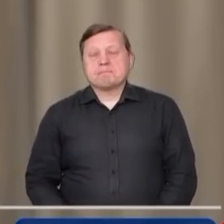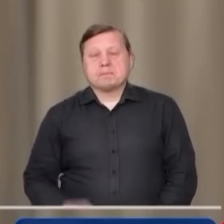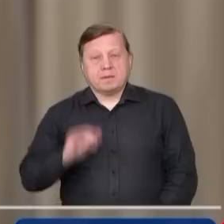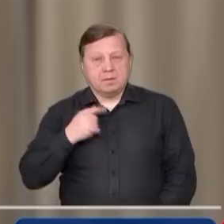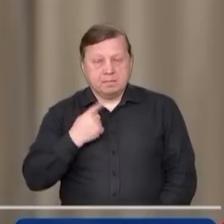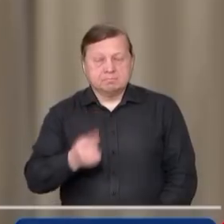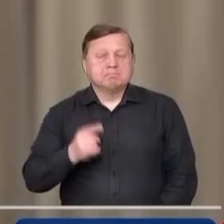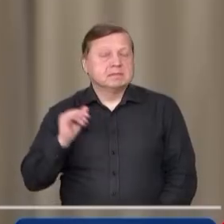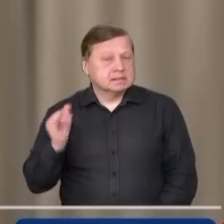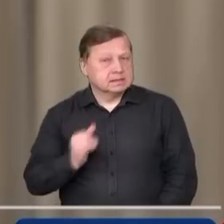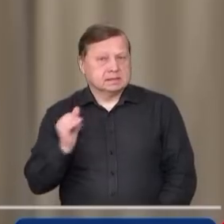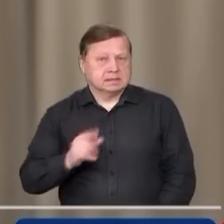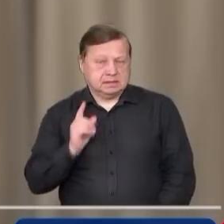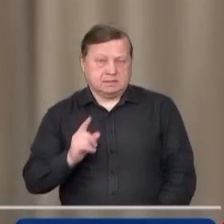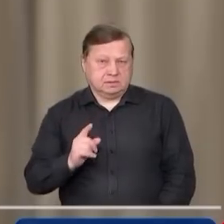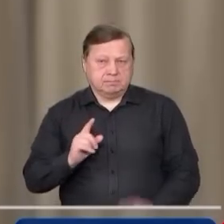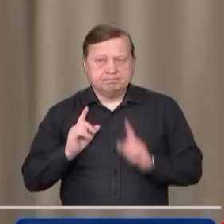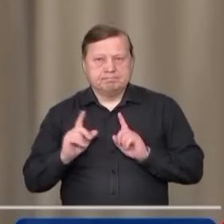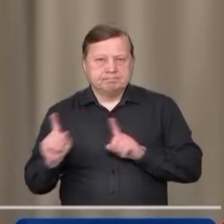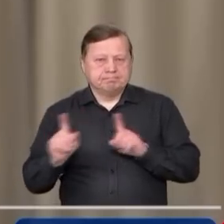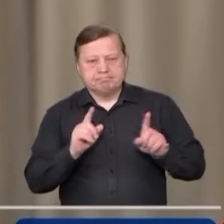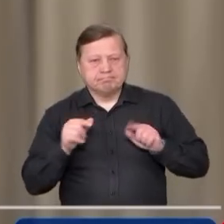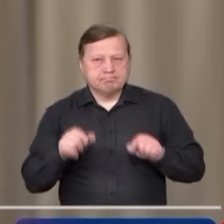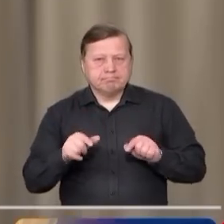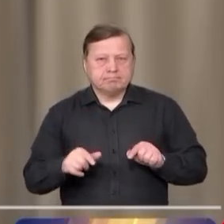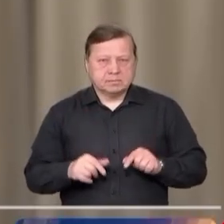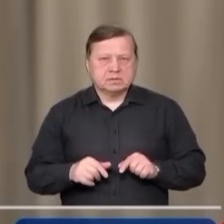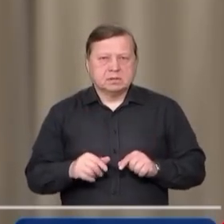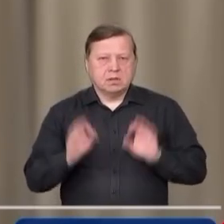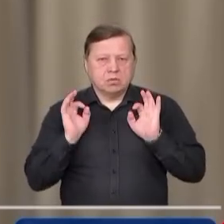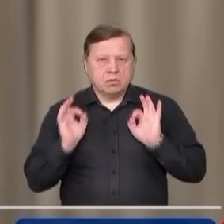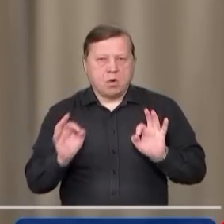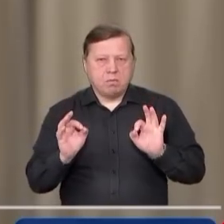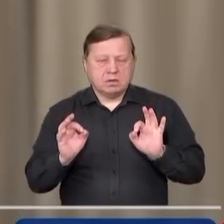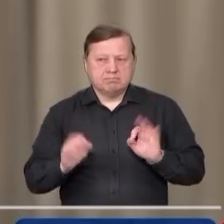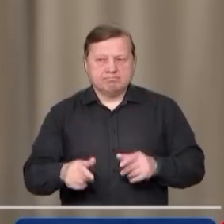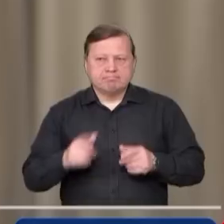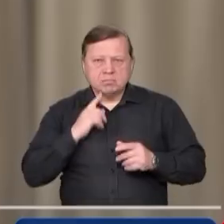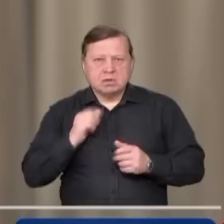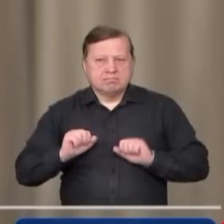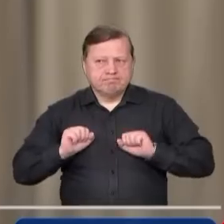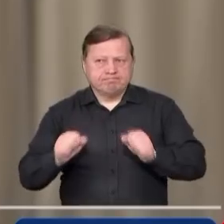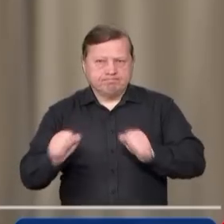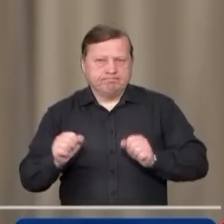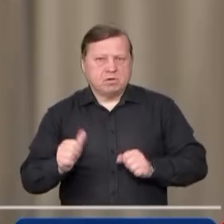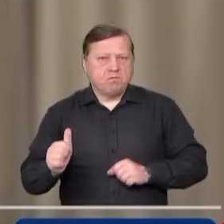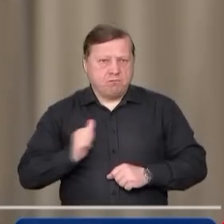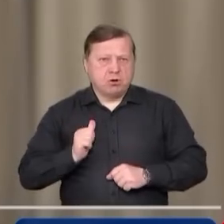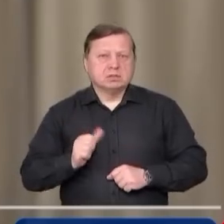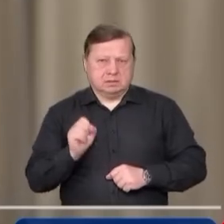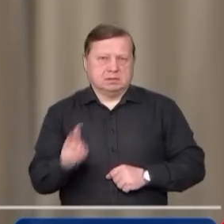zawsze przywiązujemy dużą wagę do dostarczania wiarygodnych zdolności